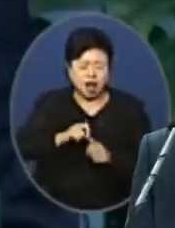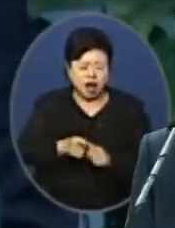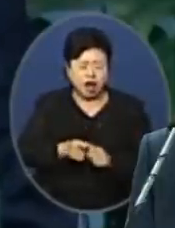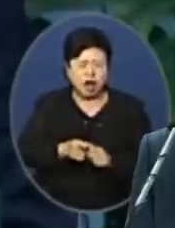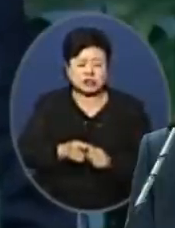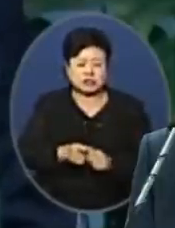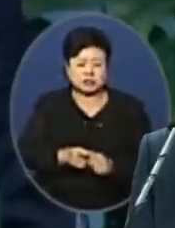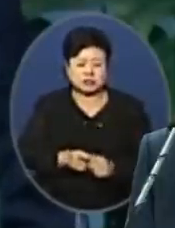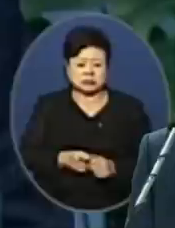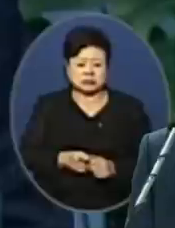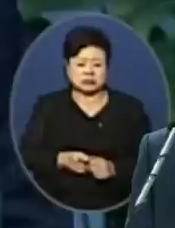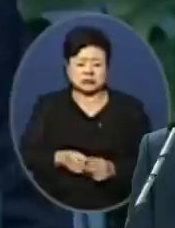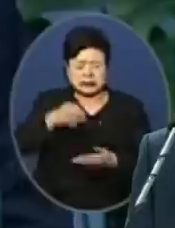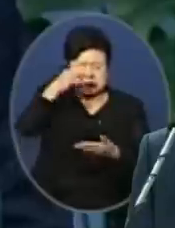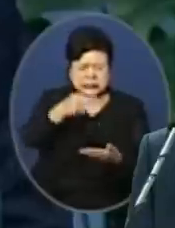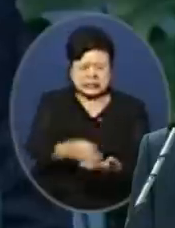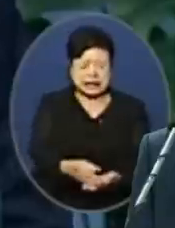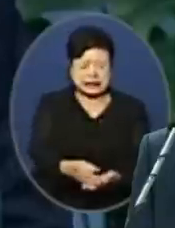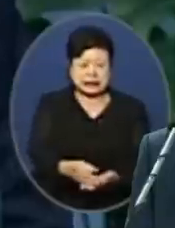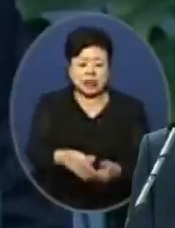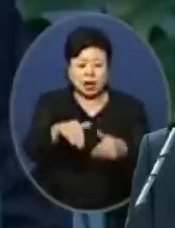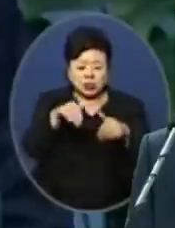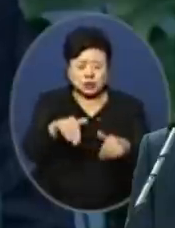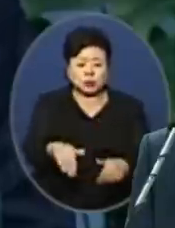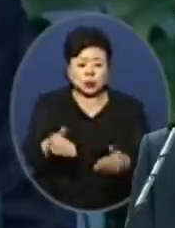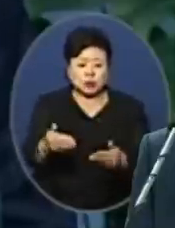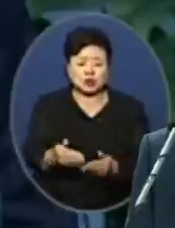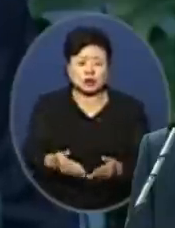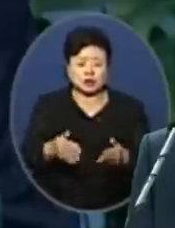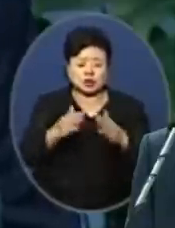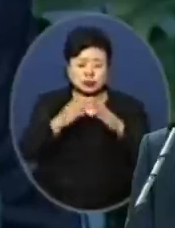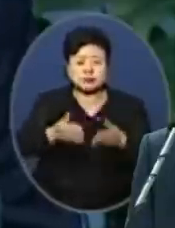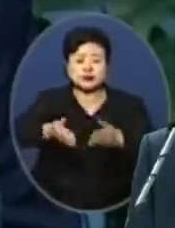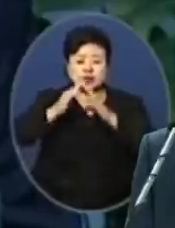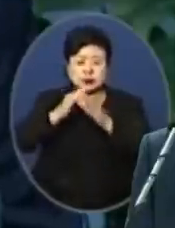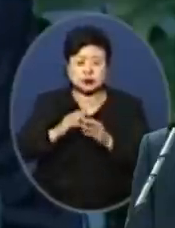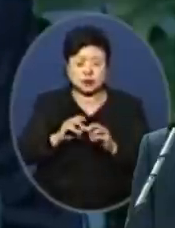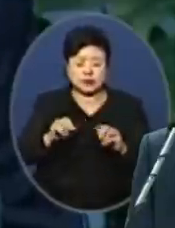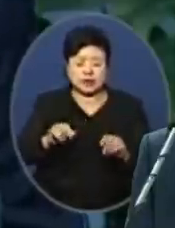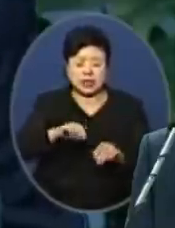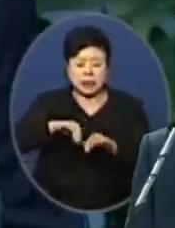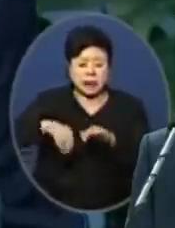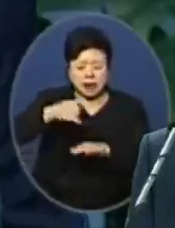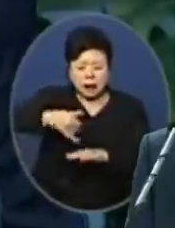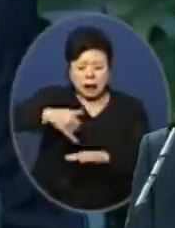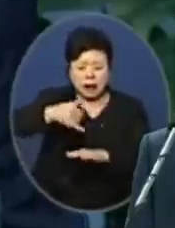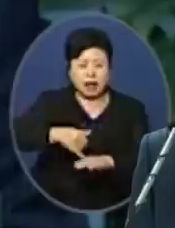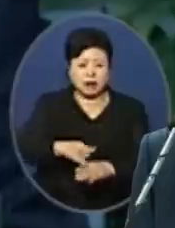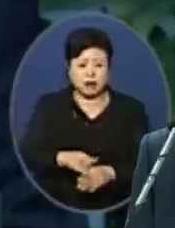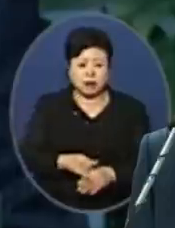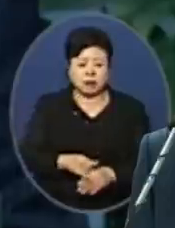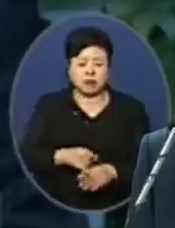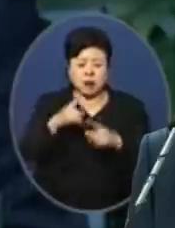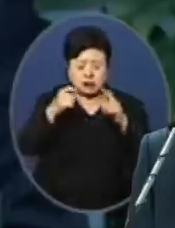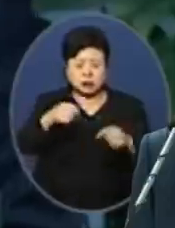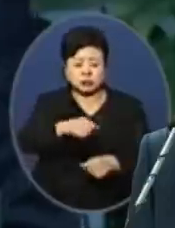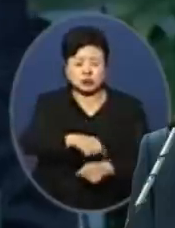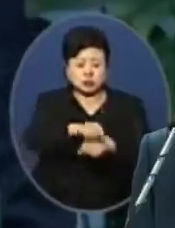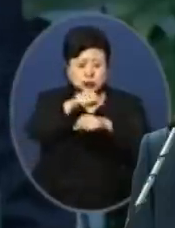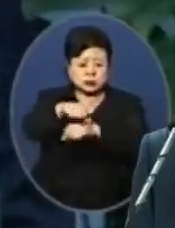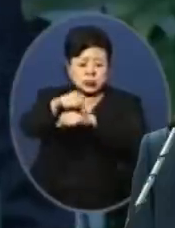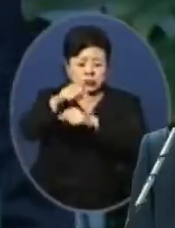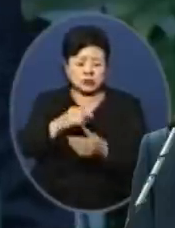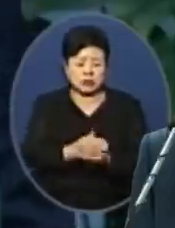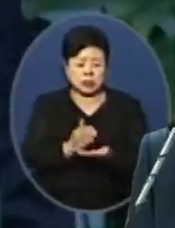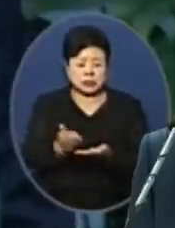강제로라도 아주 값싼 노동력으로 집도 짓고 땅도 개간하고 성도 쌓고